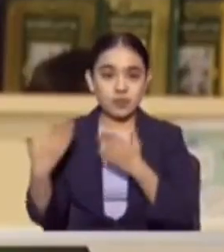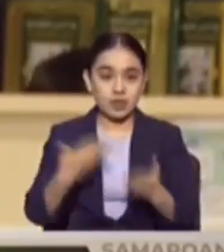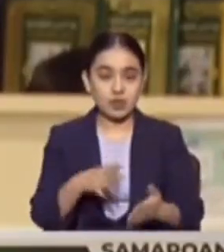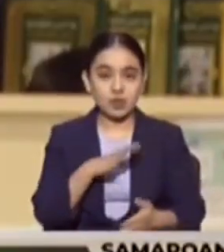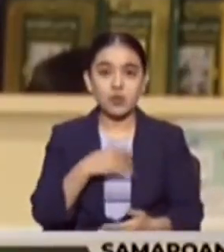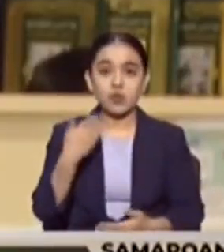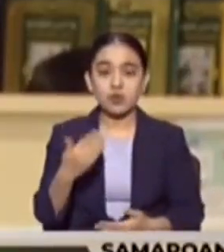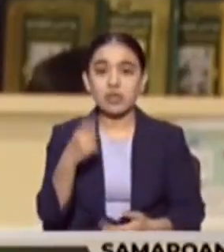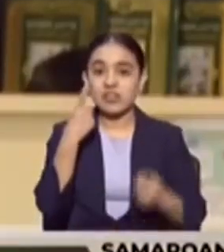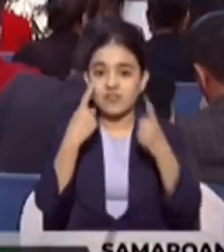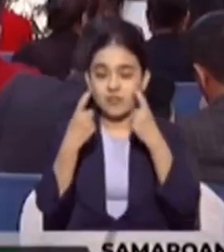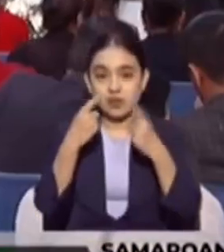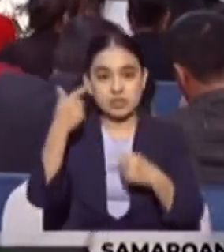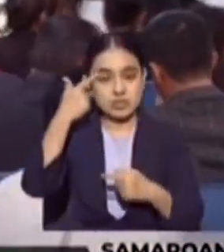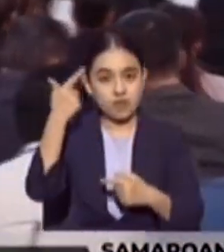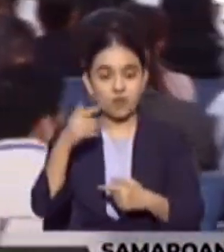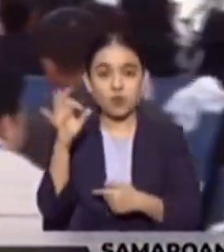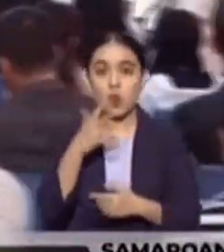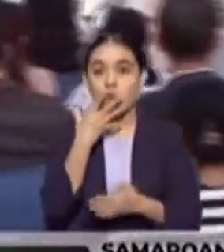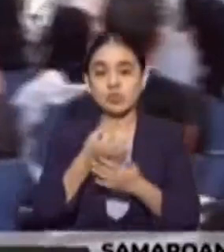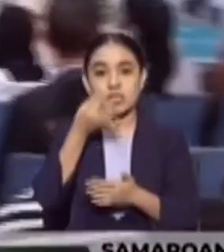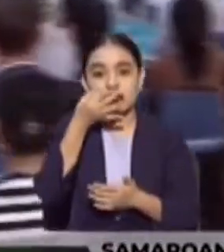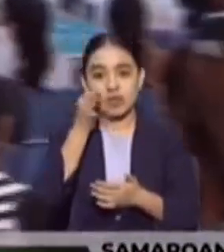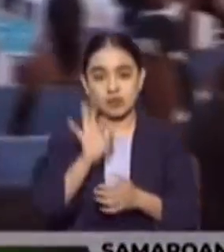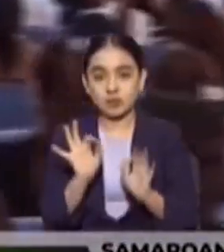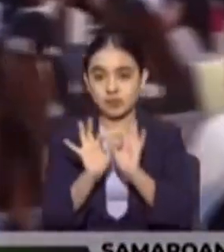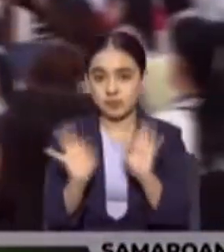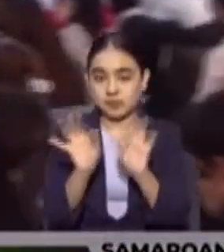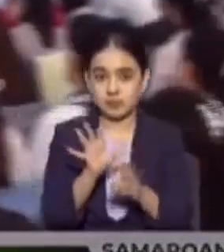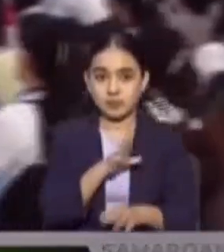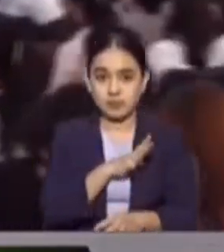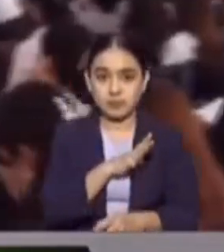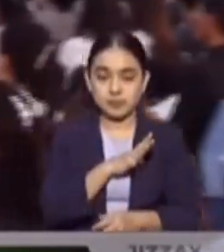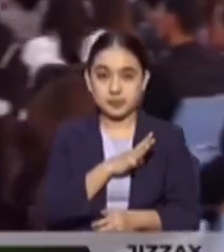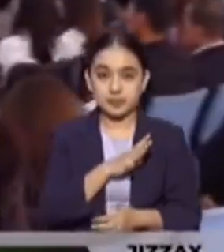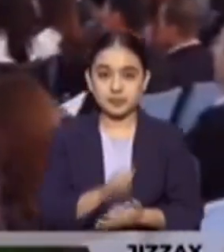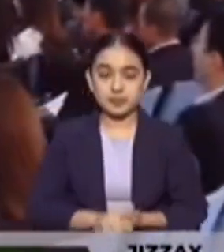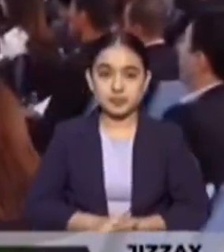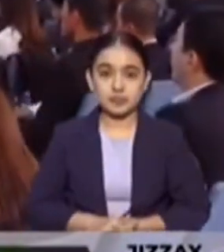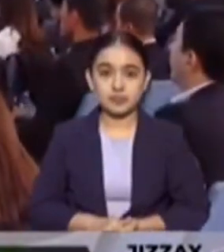etilgan bo'lib, ular informatsion savodxonlik bo'yicha o'z tajribalar bilan o'rtoqlashdilar.